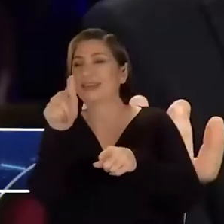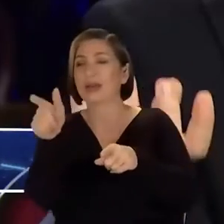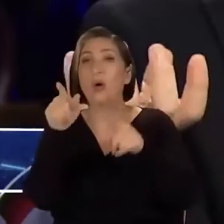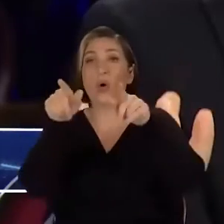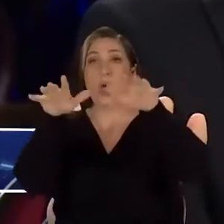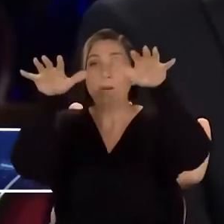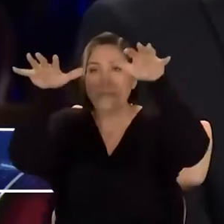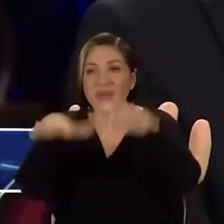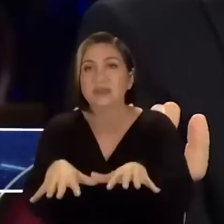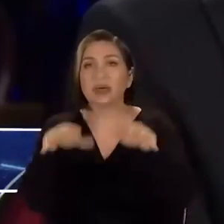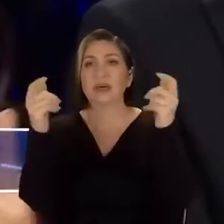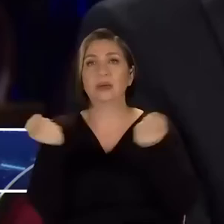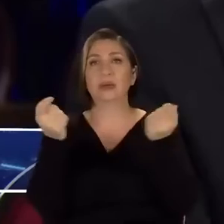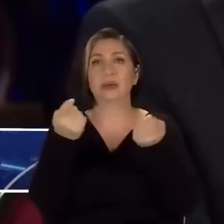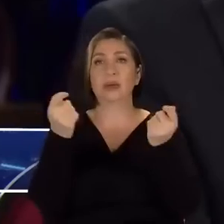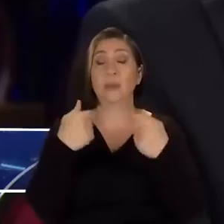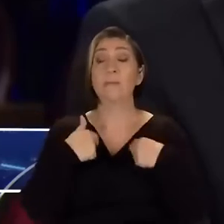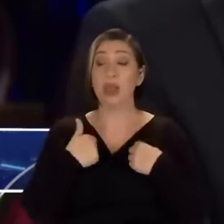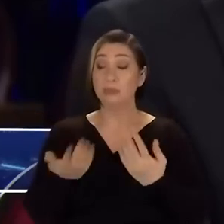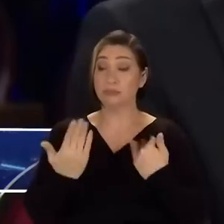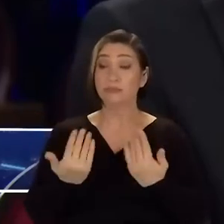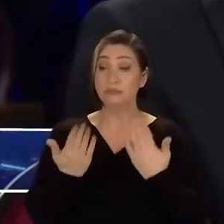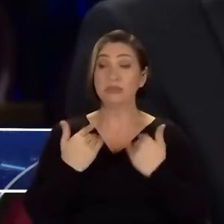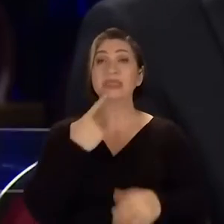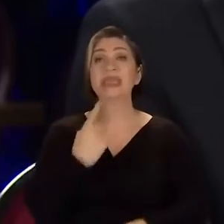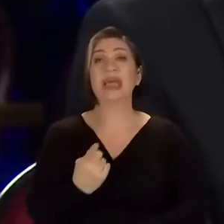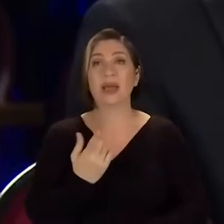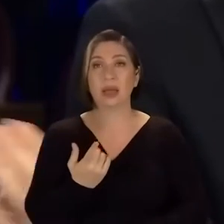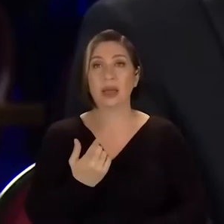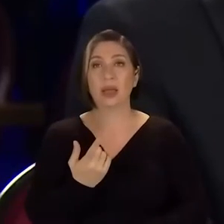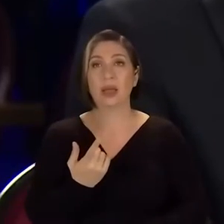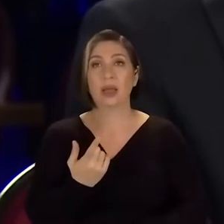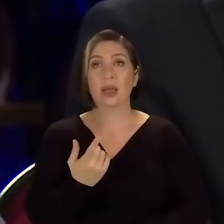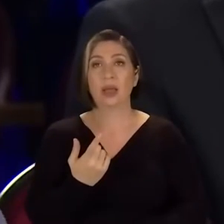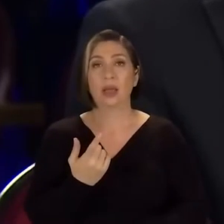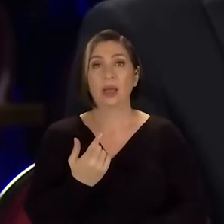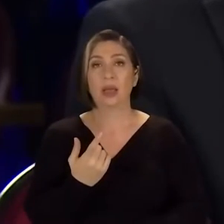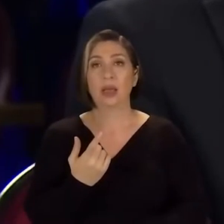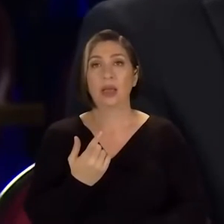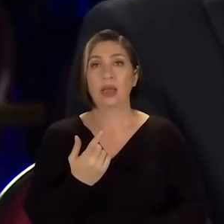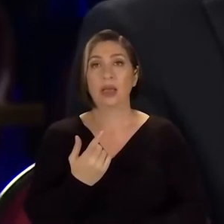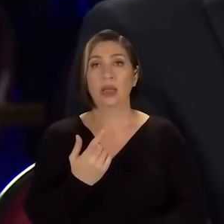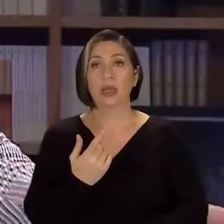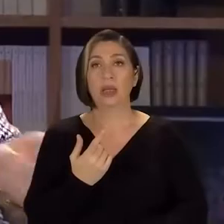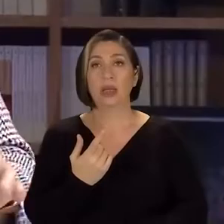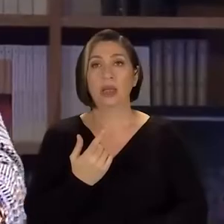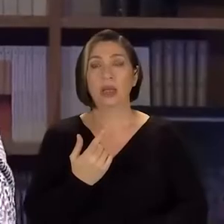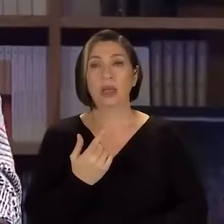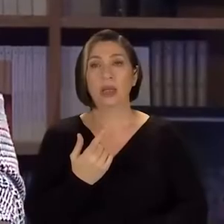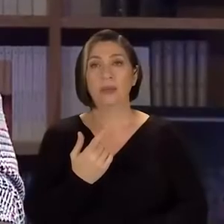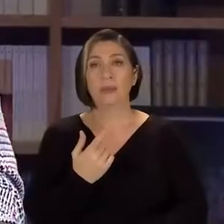LA baskılamaya başlıyor. Bana yont artık bunu diye. İşte yeşil şeye döndük.